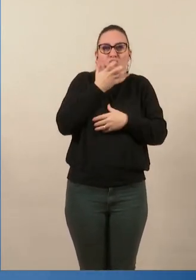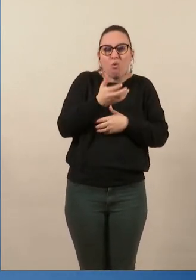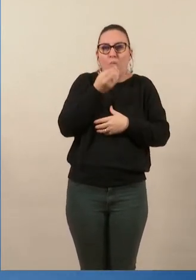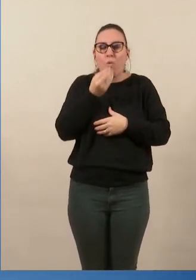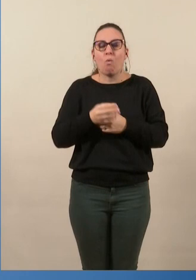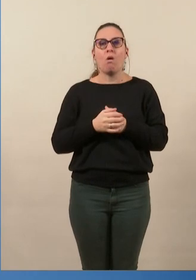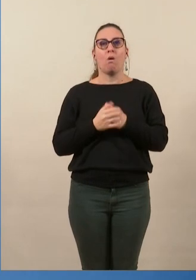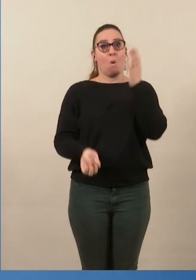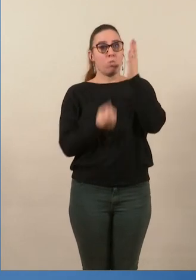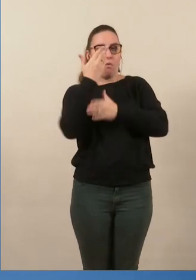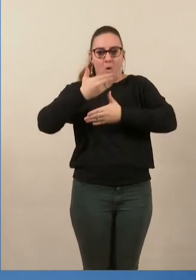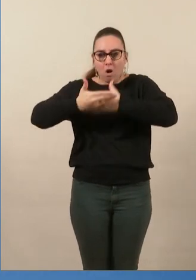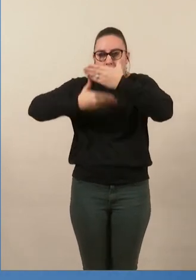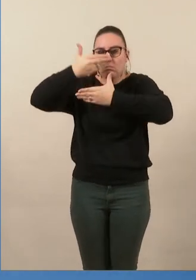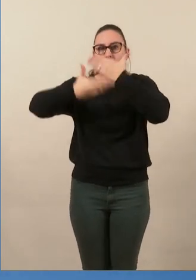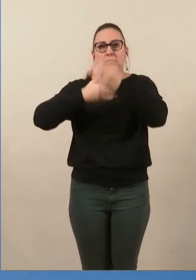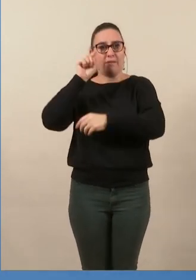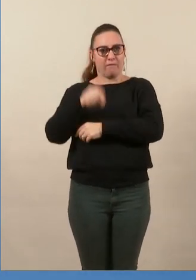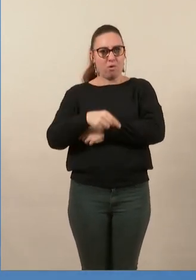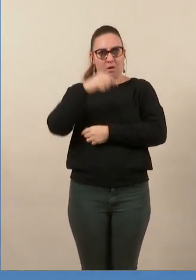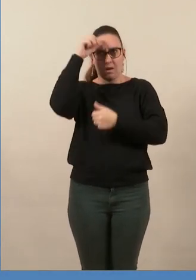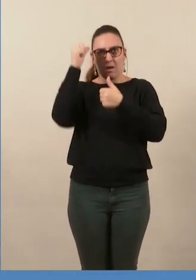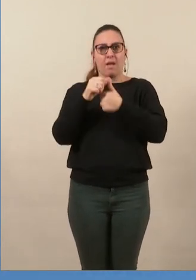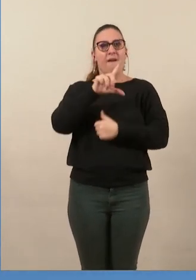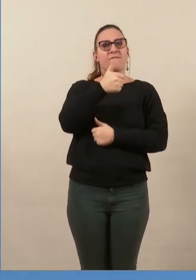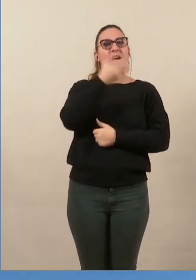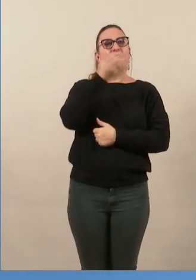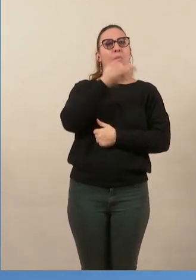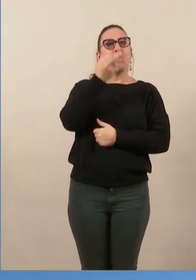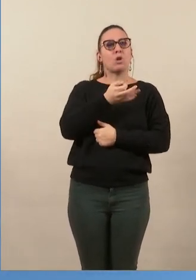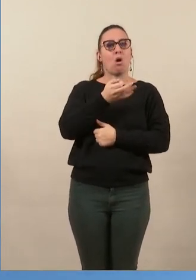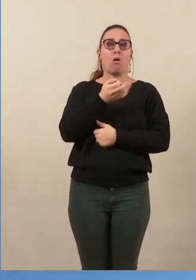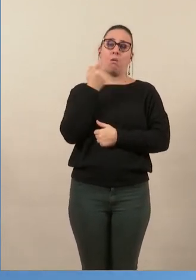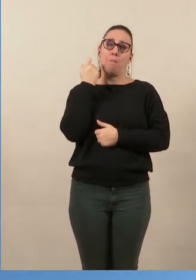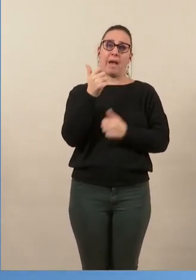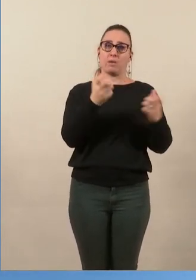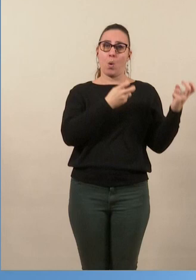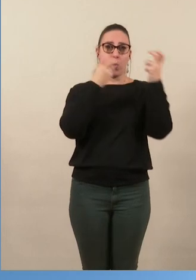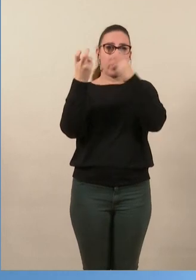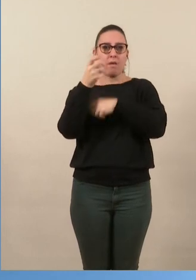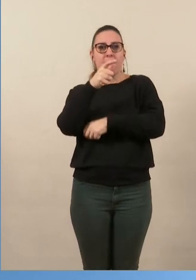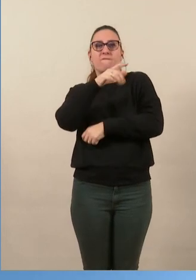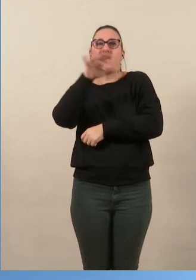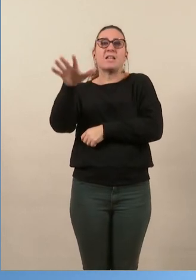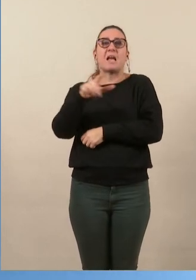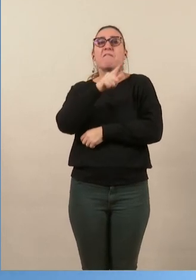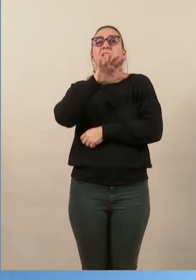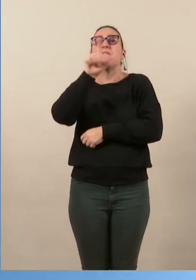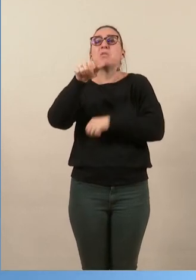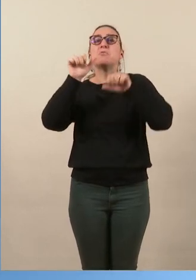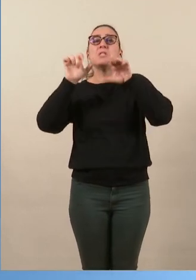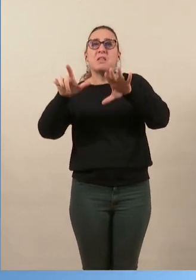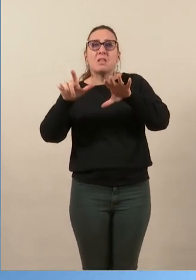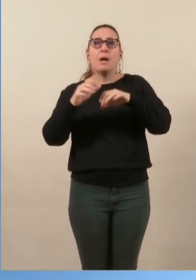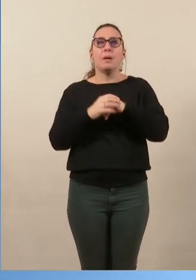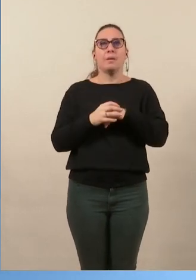nouveaux euh logements sociaux vous savez que nous sommes passés de 21 % à peu près de logements sociaux à presque 25 24,7 que nous avons pris